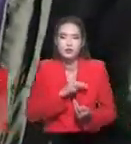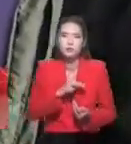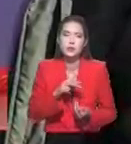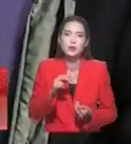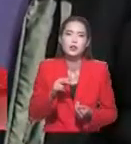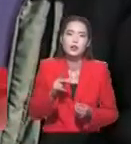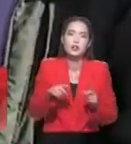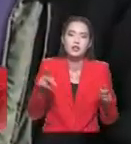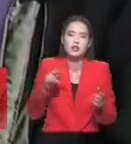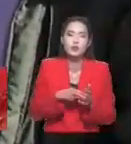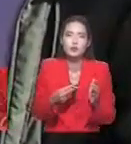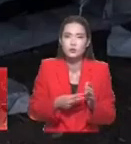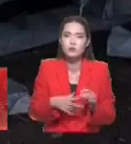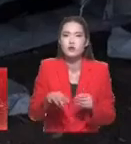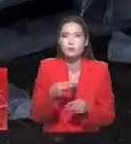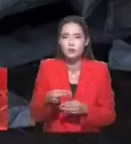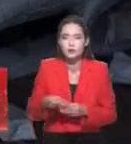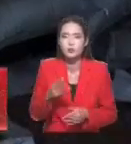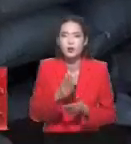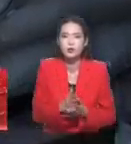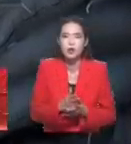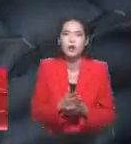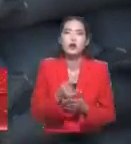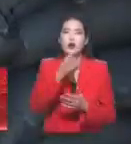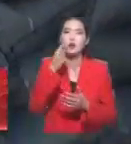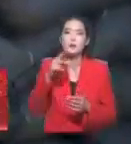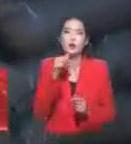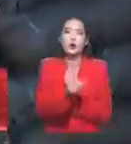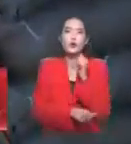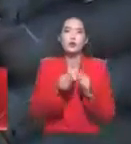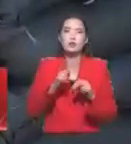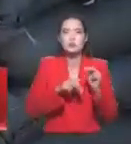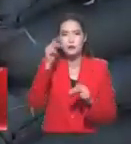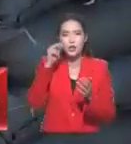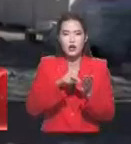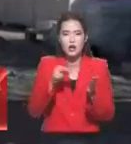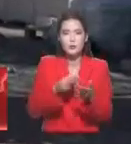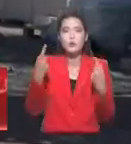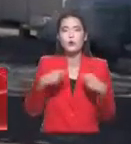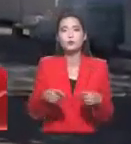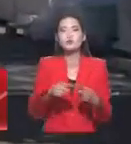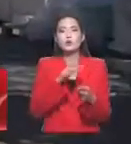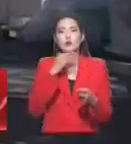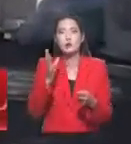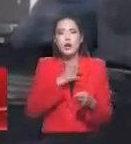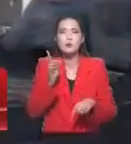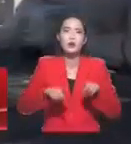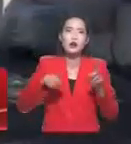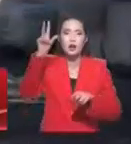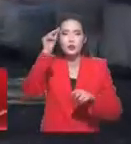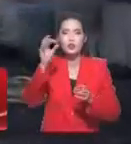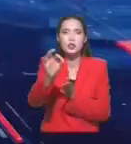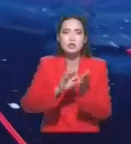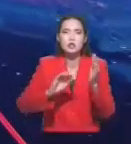өзі 1,5 миллион шығар соткасына. Үй салудан бұрын құрылыс материалдарының бағасын бағамдап алған жөн. Бір жылда олардың құны 2